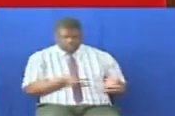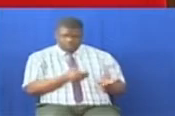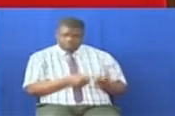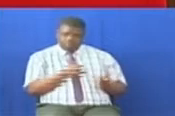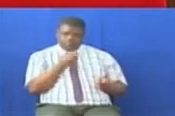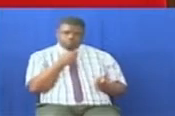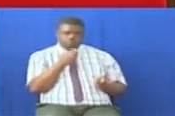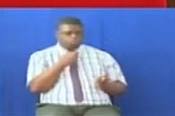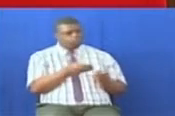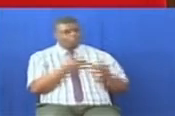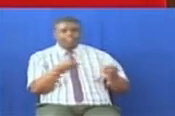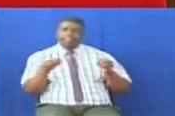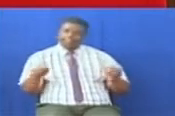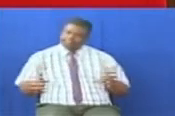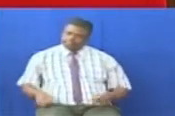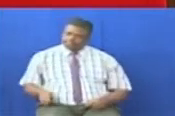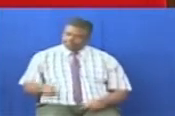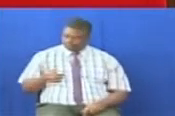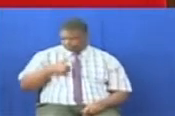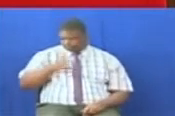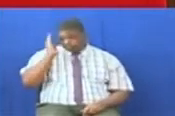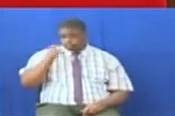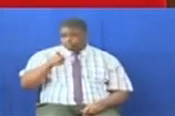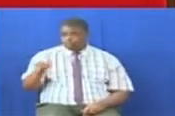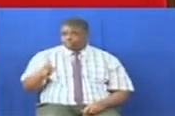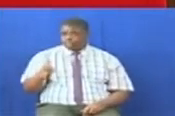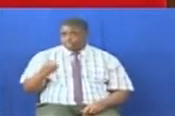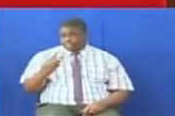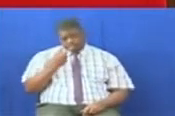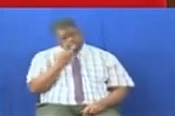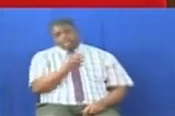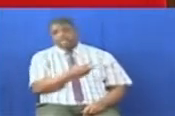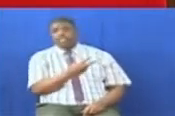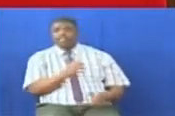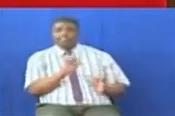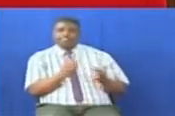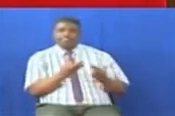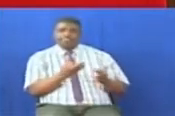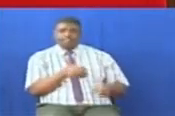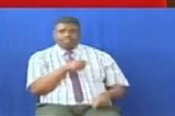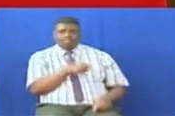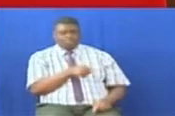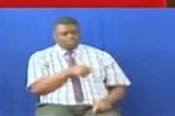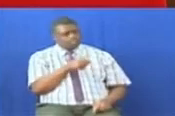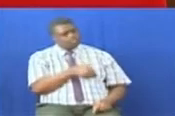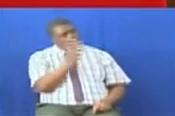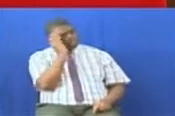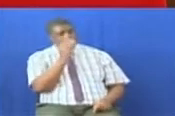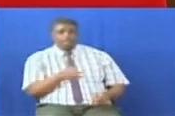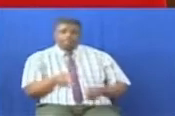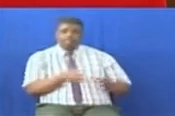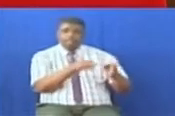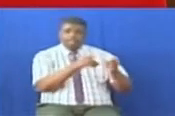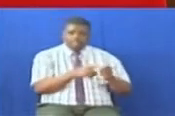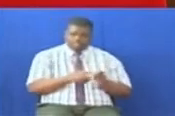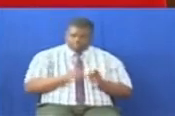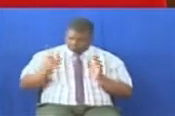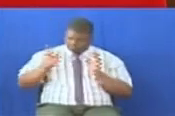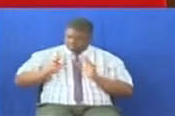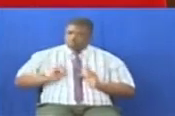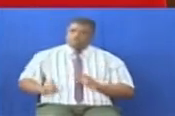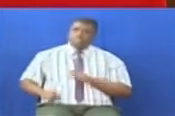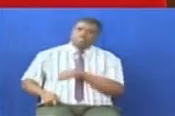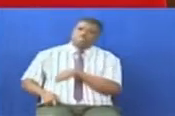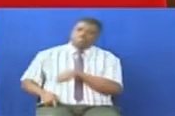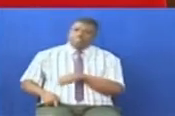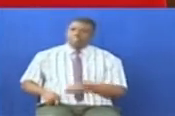posho. Mimi niombe serikali yetu kwa kweli iangalie uwezekano wa viti wa serikali za mitaa, waheshimiwa madiwani, tena hawana mishahara.